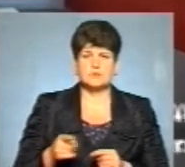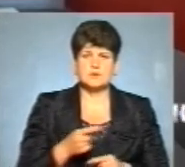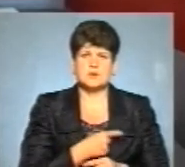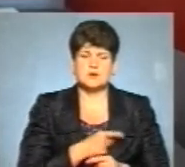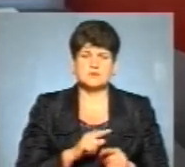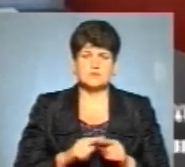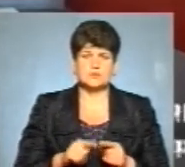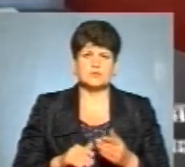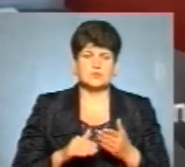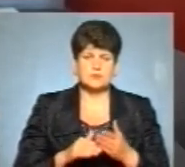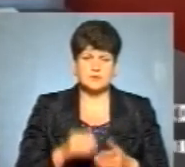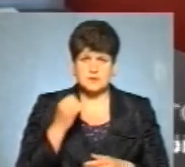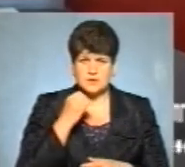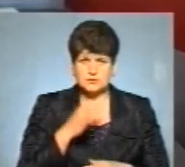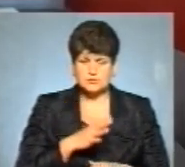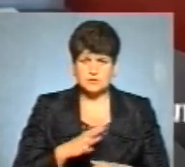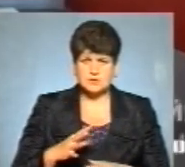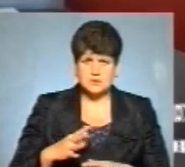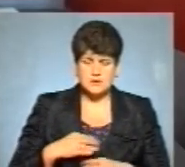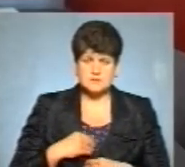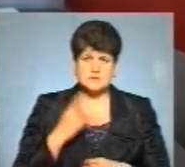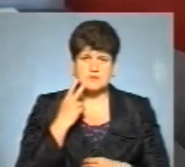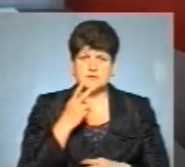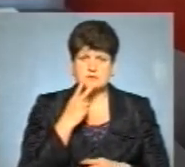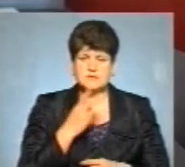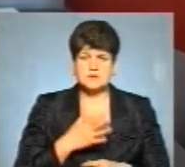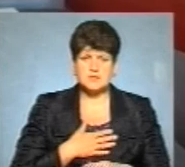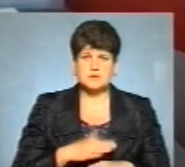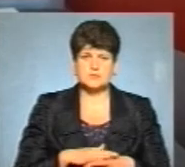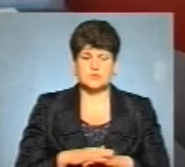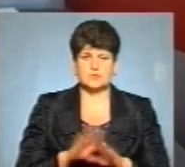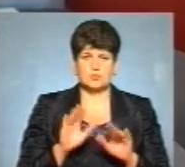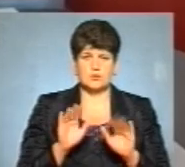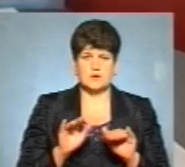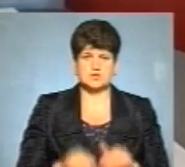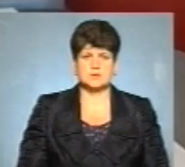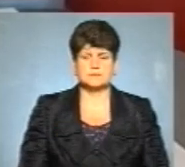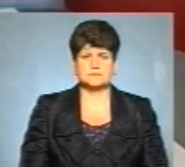швидкої допомоги. Я вам дякую, що були з нами. Як завжди, дивіться нас на Суспільному. До побачення.